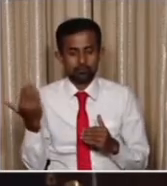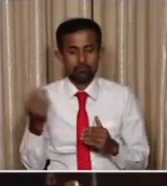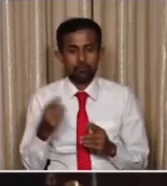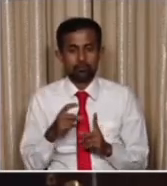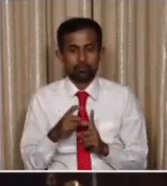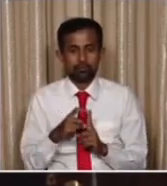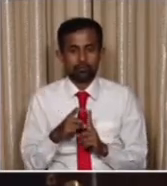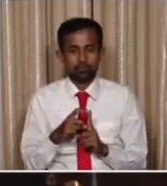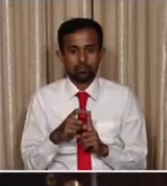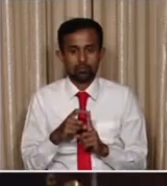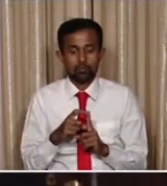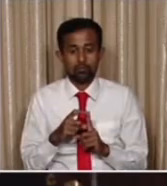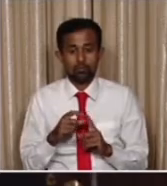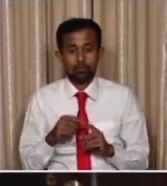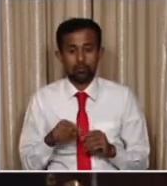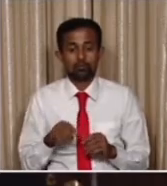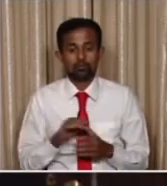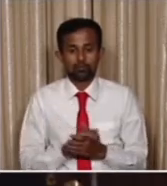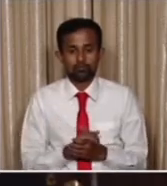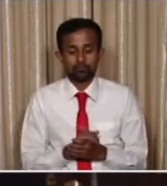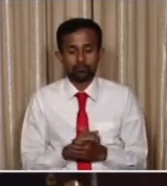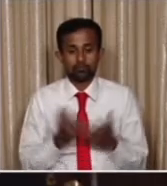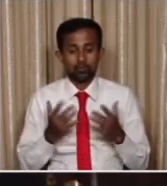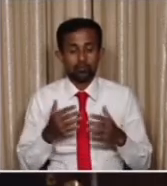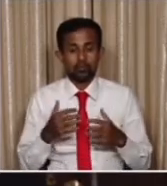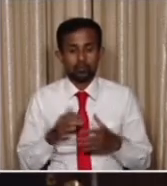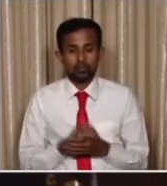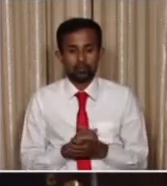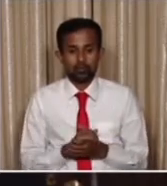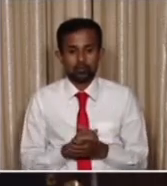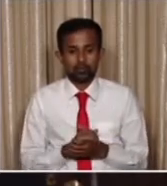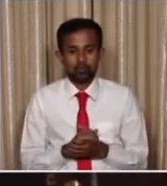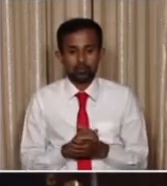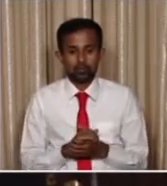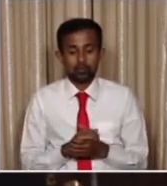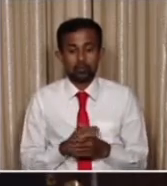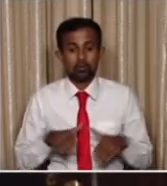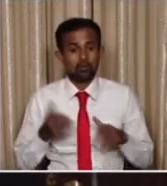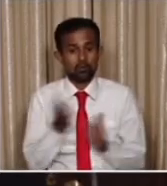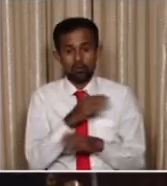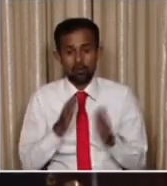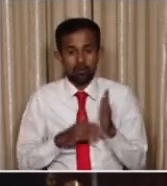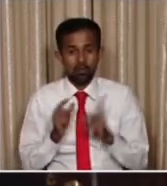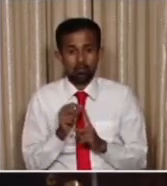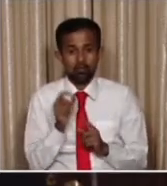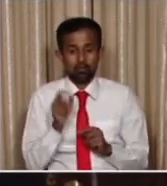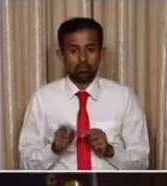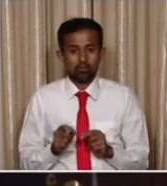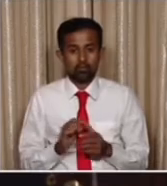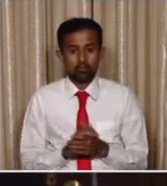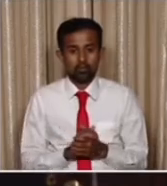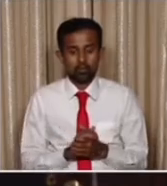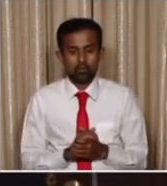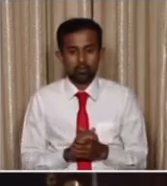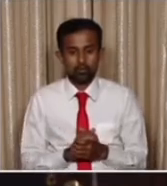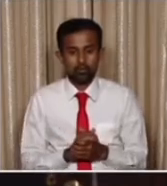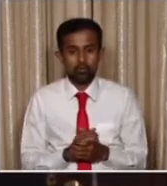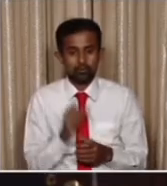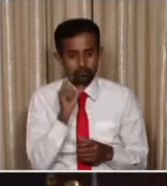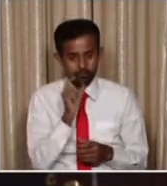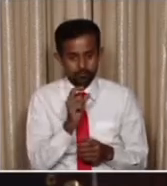barapathale saakatcha karana welawae ගොඩක් වෙලාවට ඉතාලම හාස්‍යයෙන් තමයි හිටපු සෞඛ්‍ය අමාත්‍යතුමා මේ අපේ සාකච්ඡාව දිහා